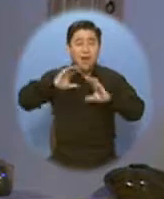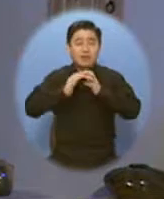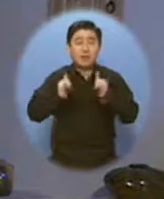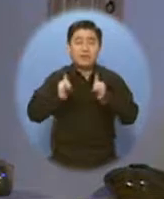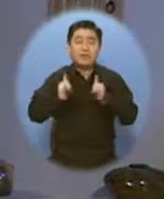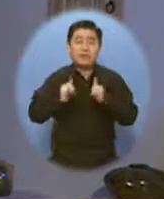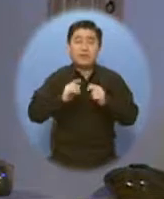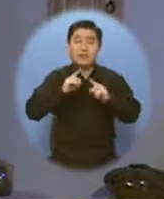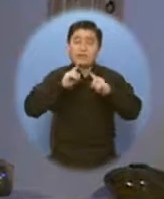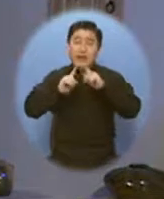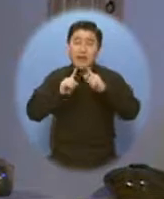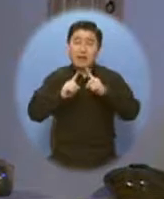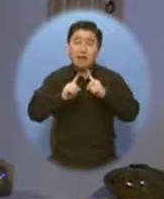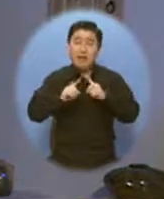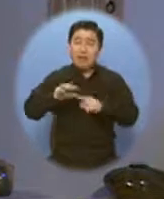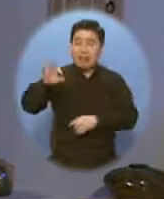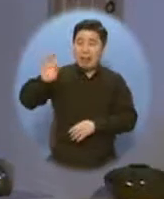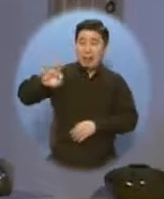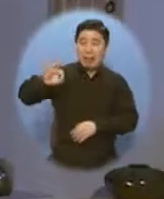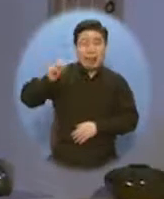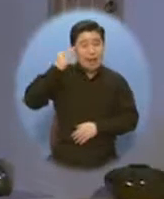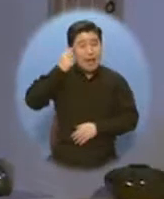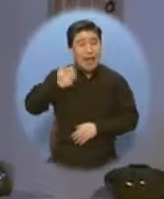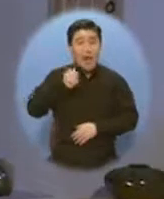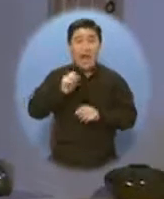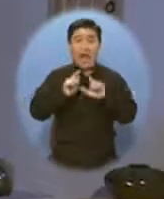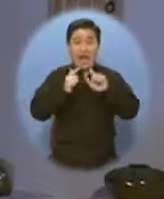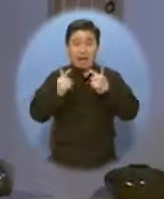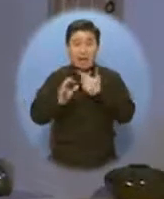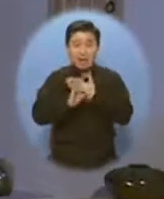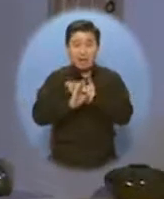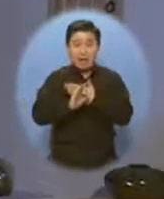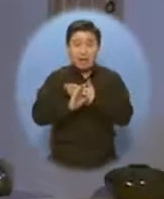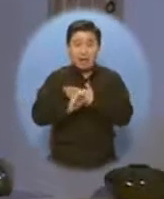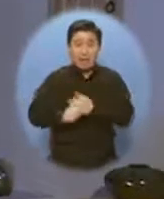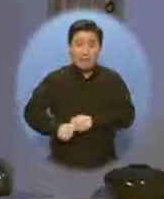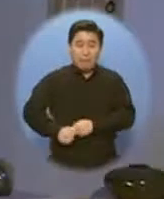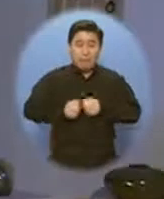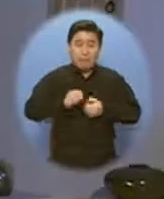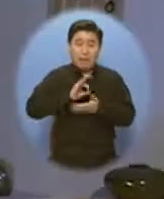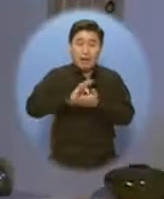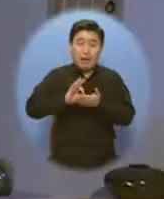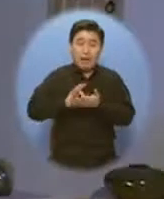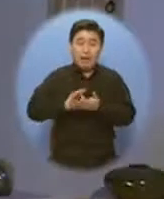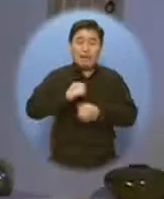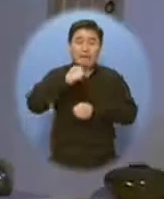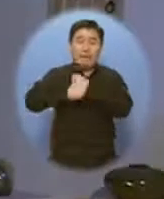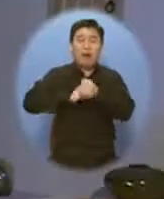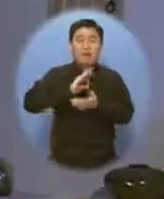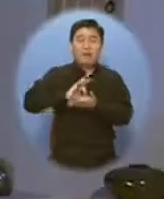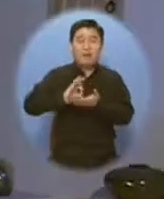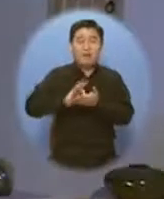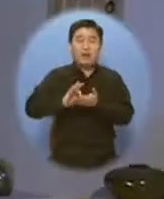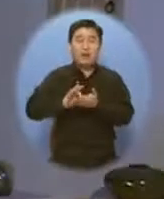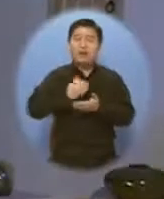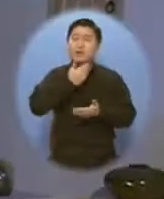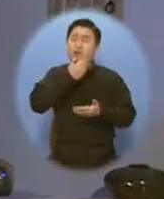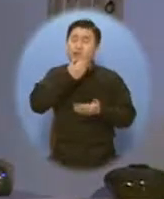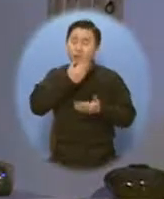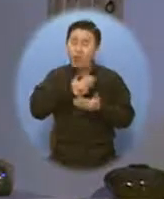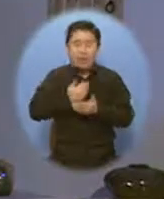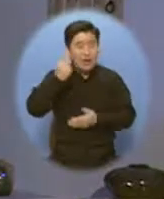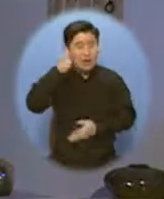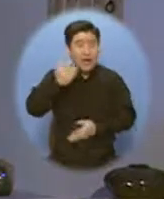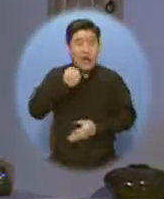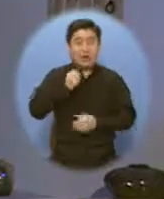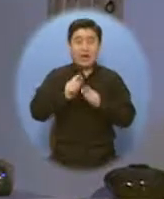말을 하찮게 생각하거나 또는 소홀히 쓰거나 또는 소중하게 생각하지